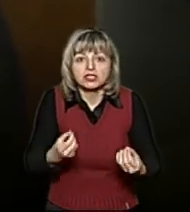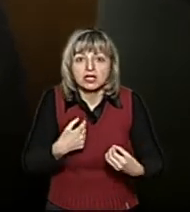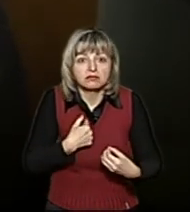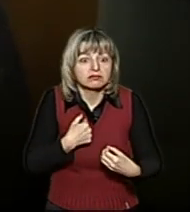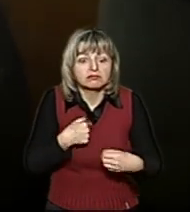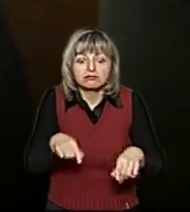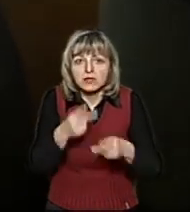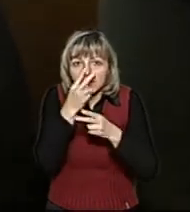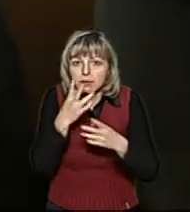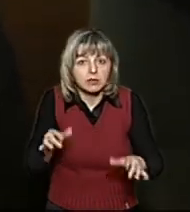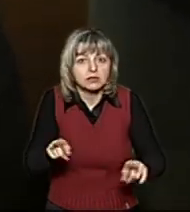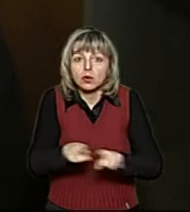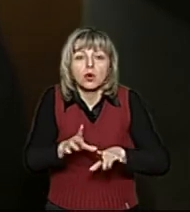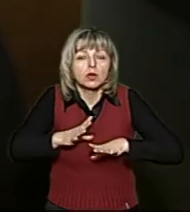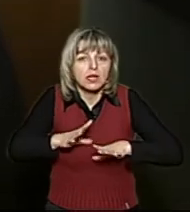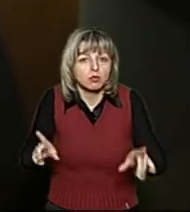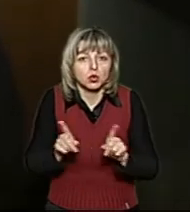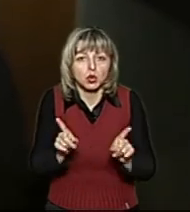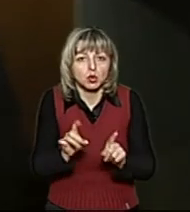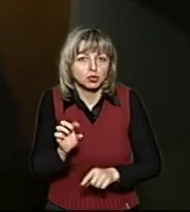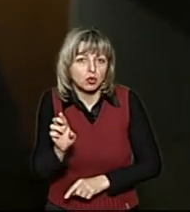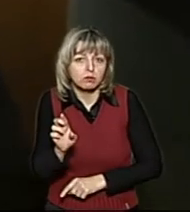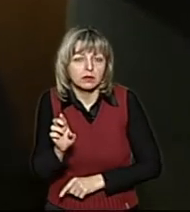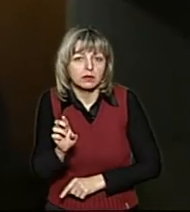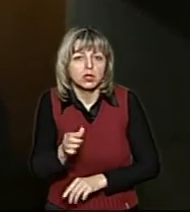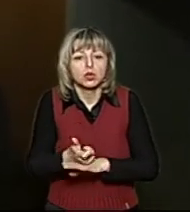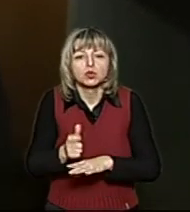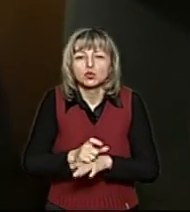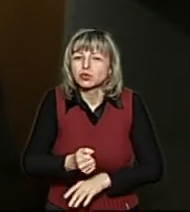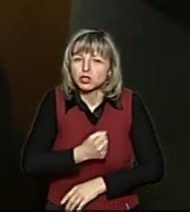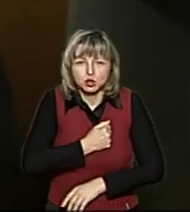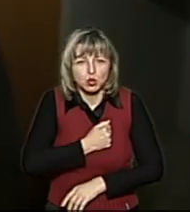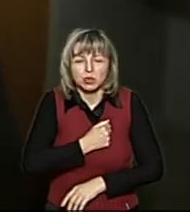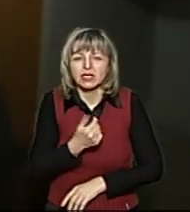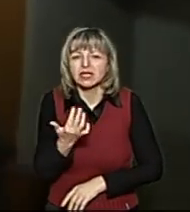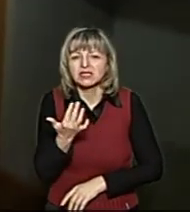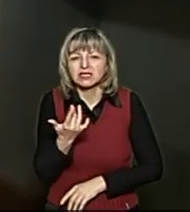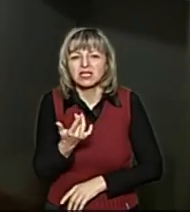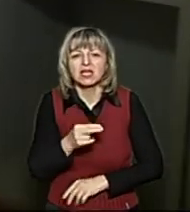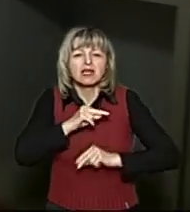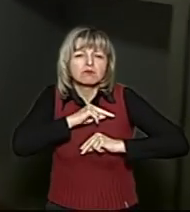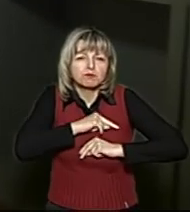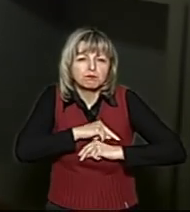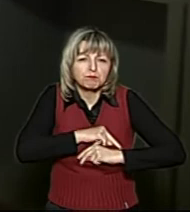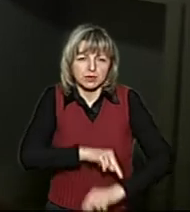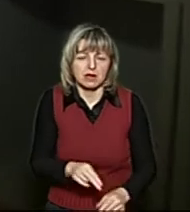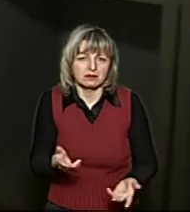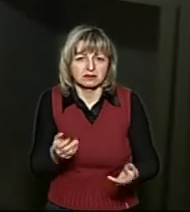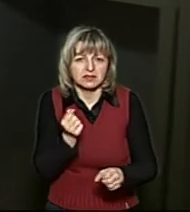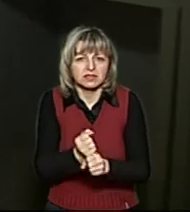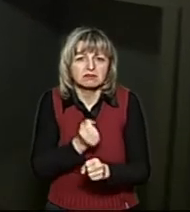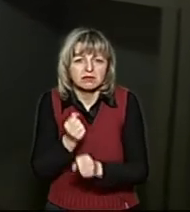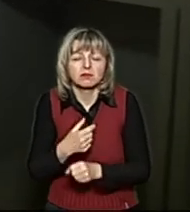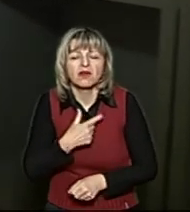не було. Щоб так от, ну, дуже шкода, що скільки вложено туди, ми все